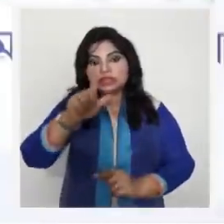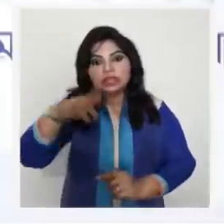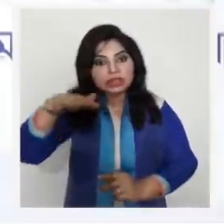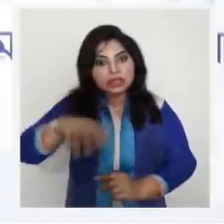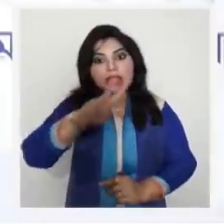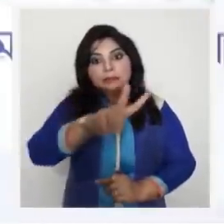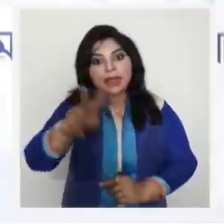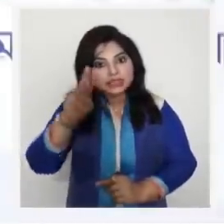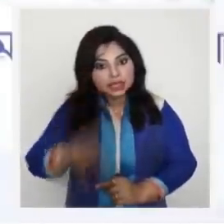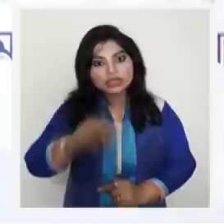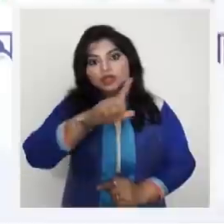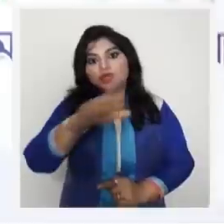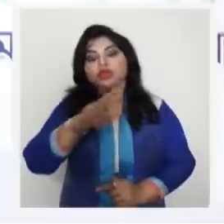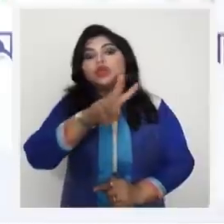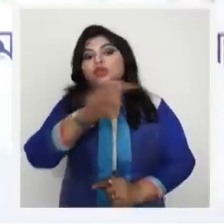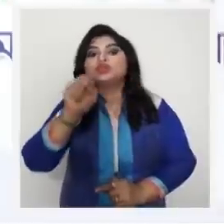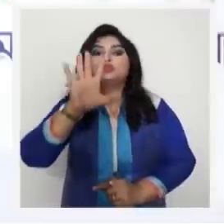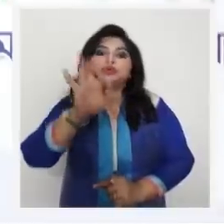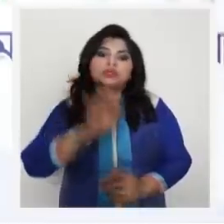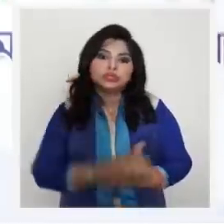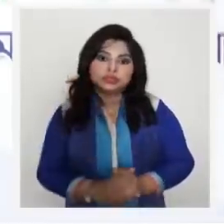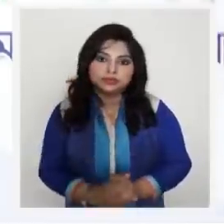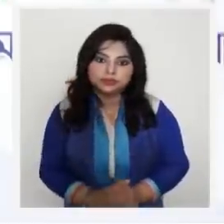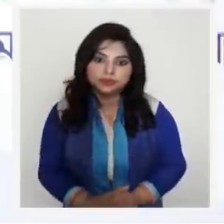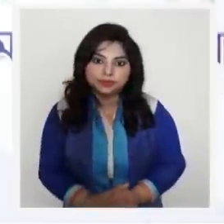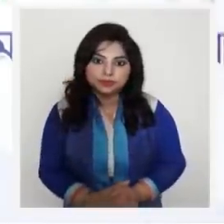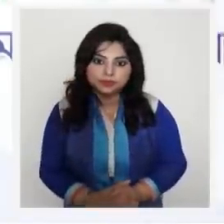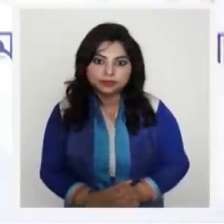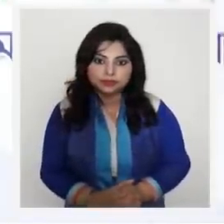সমুদ্রবন্দর, ক্যান্টনমেন্ট রেলওয়ে স্টেশন সহ স্ক্রিনিং হয়েছে